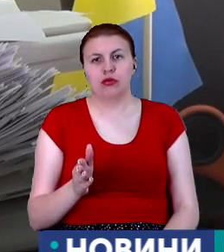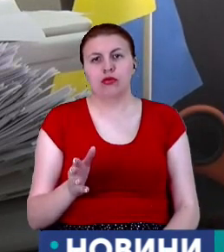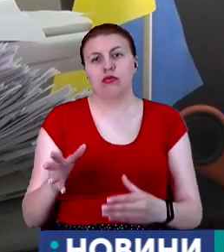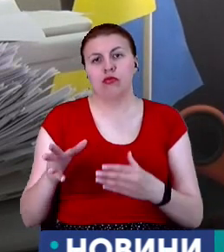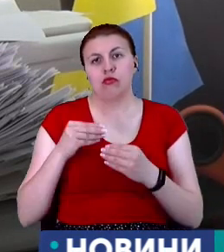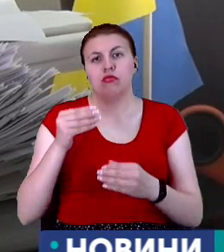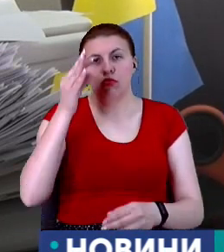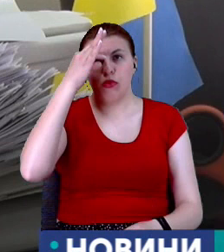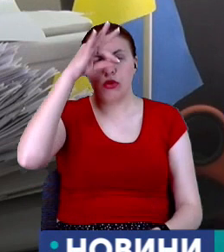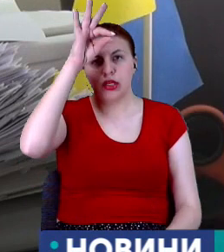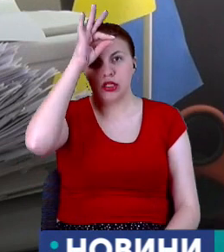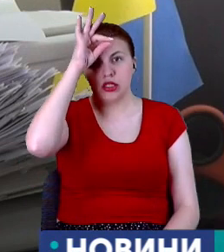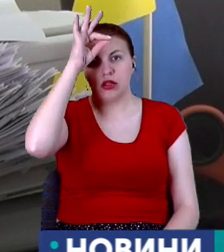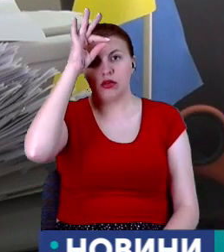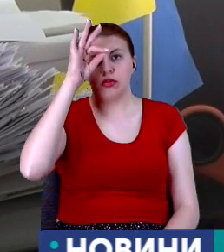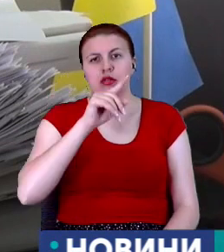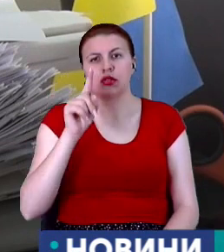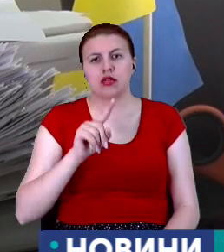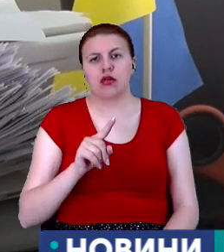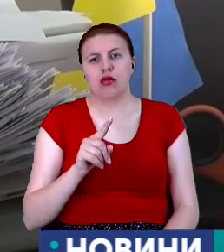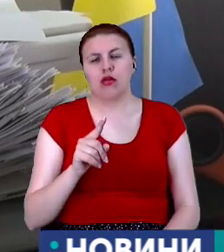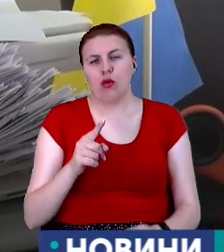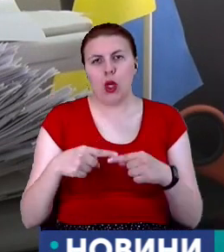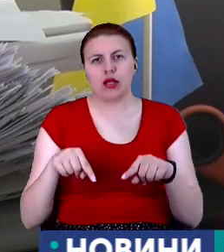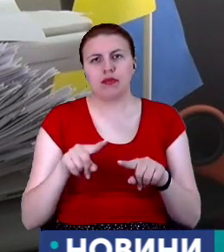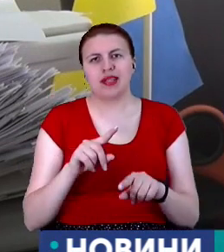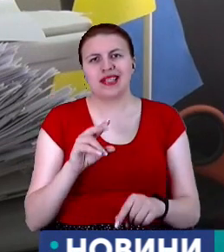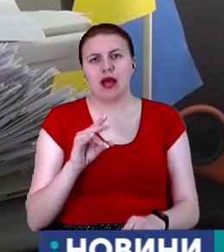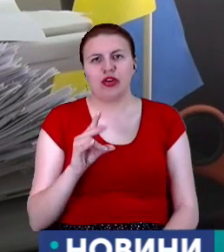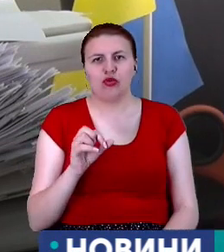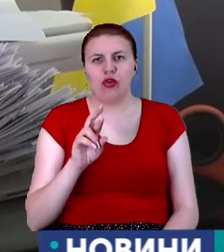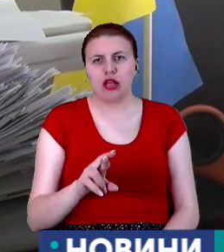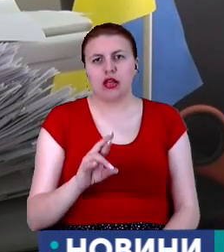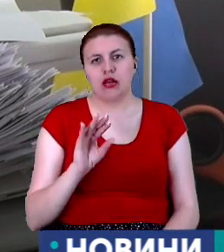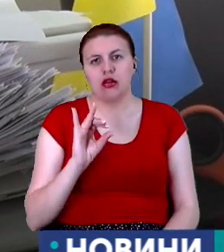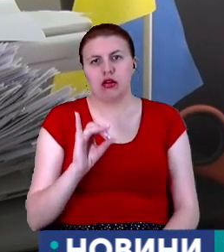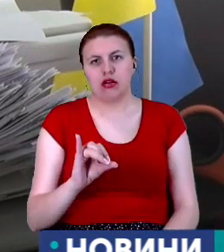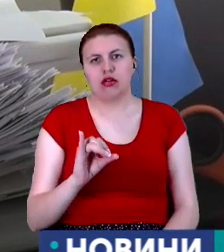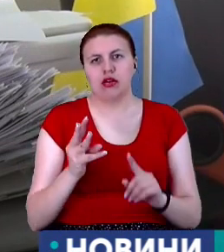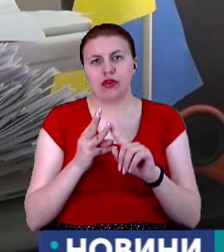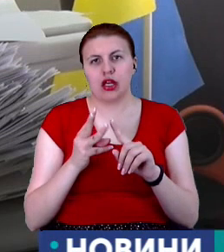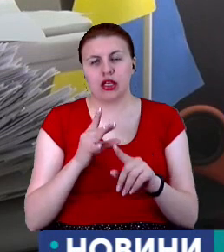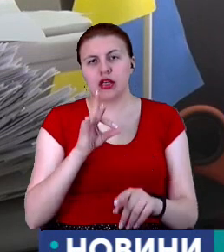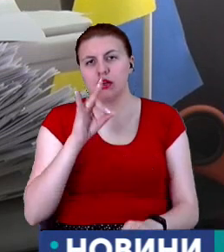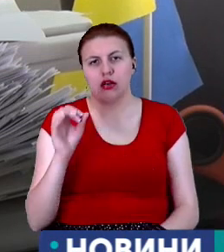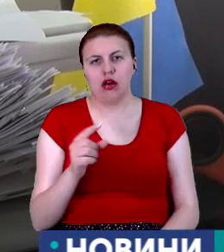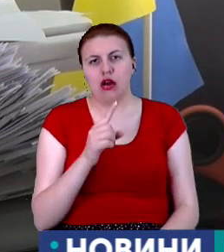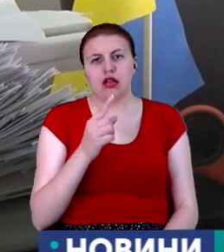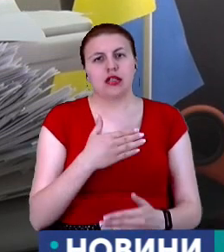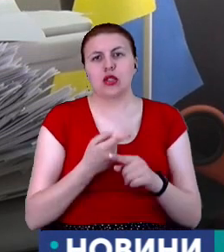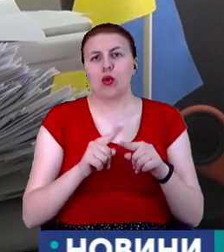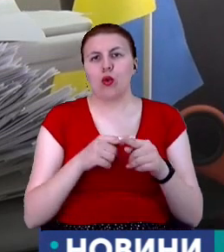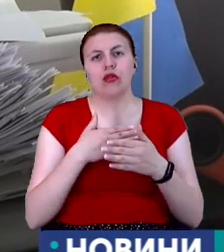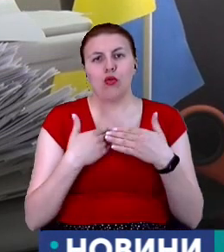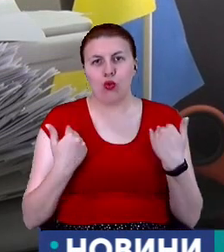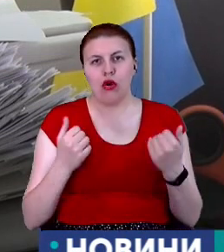з органами самоврядування. І в третій раз, я надію, маю те, що йому цього не хочеться, але будемо